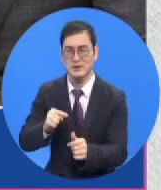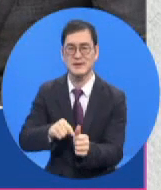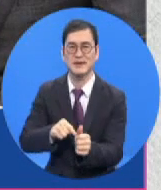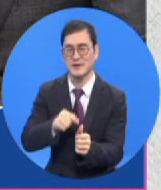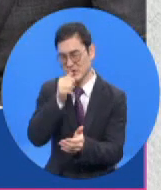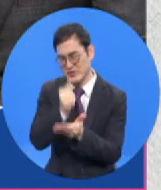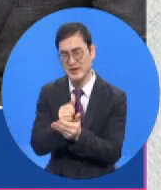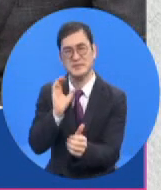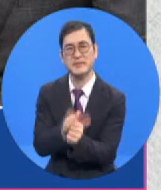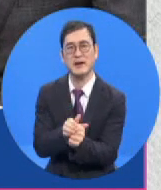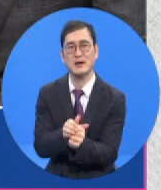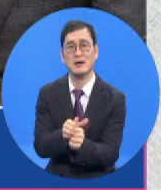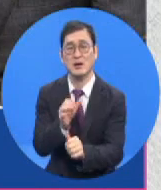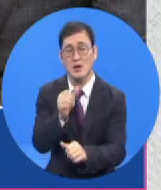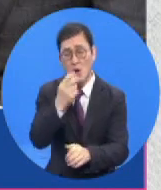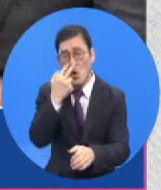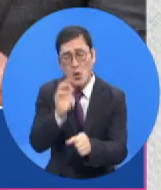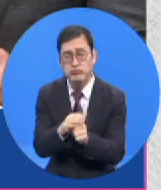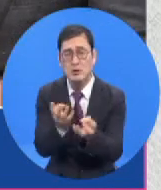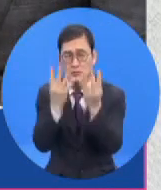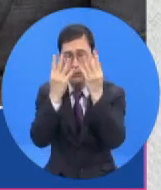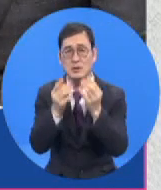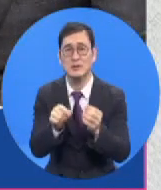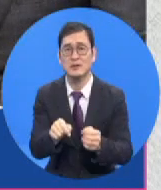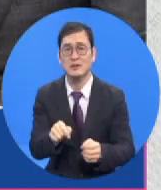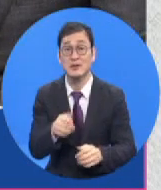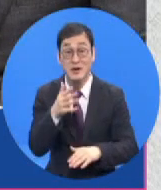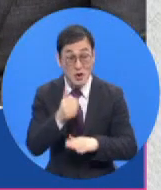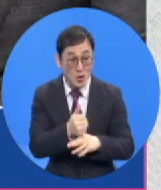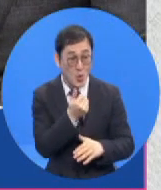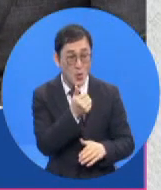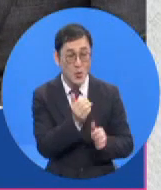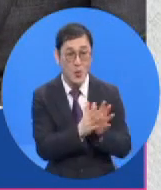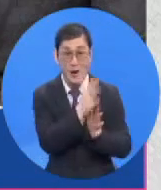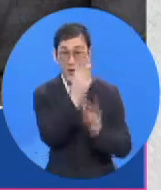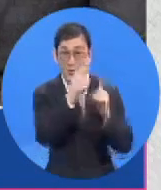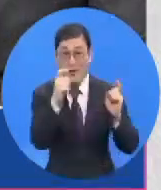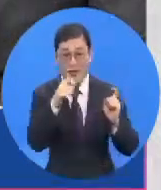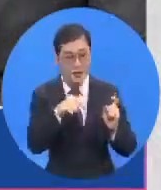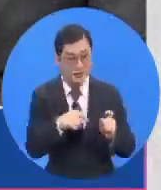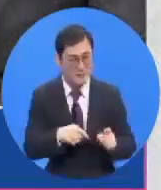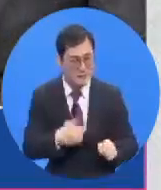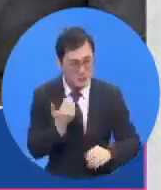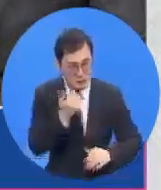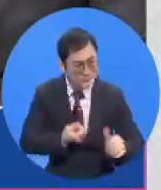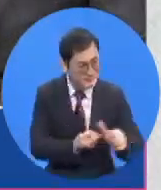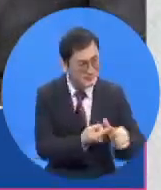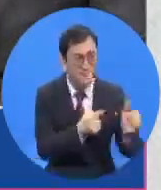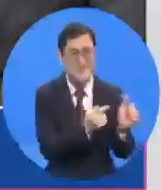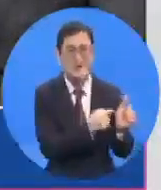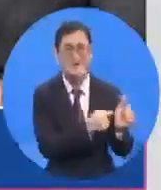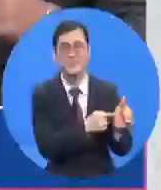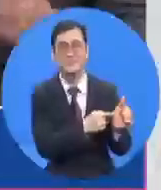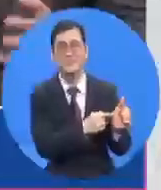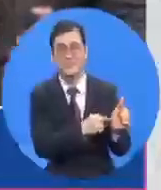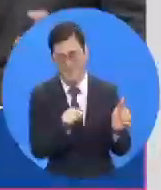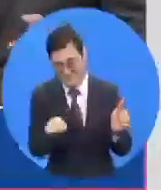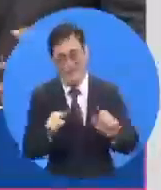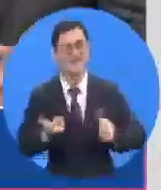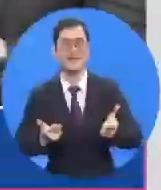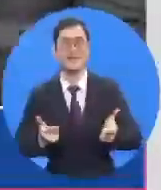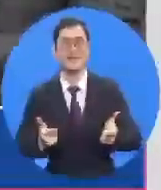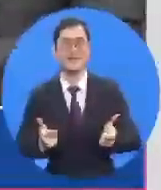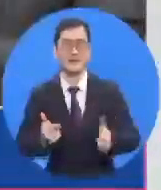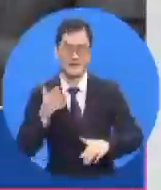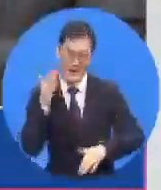이야기인지 모르겠지만은 그런 이야기를 해보고 싶어요. 옳은 목적을 위해 가지고 나쁜 수단을 사용하는 게 맞느냐. 우리가 이 이야기가